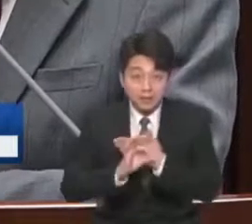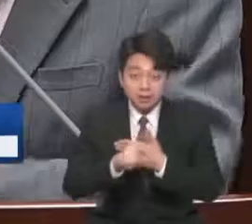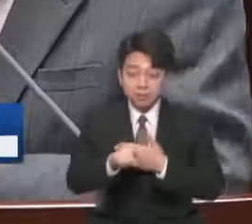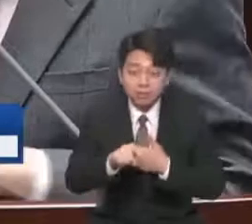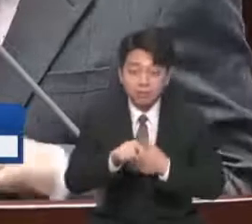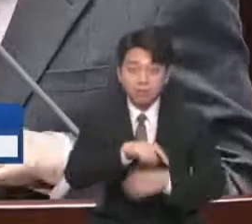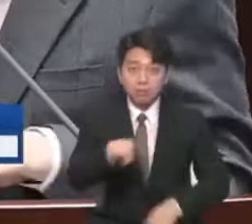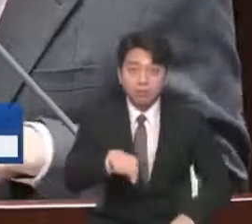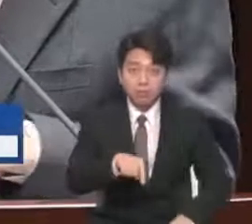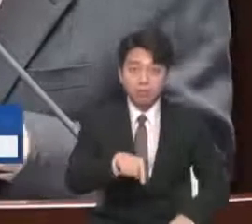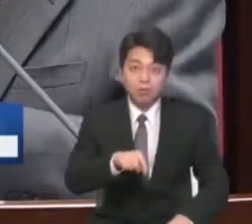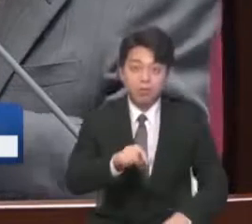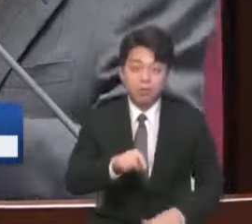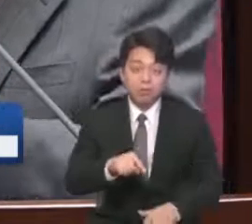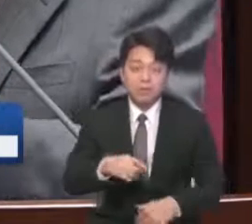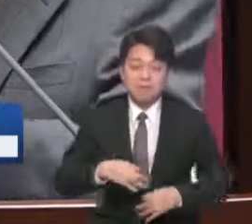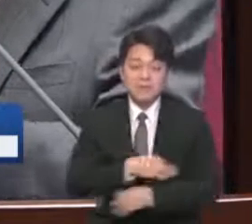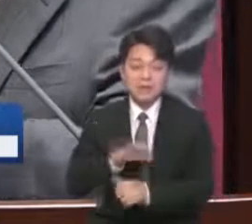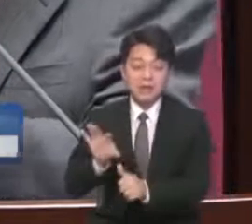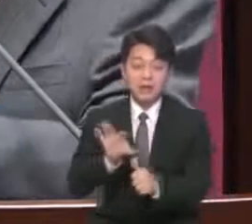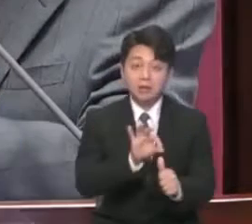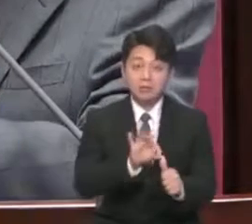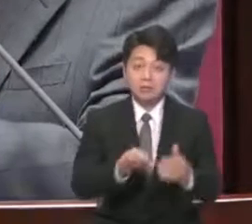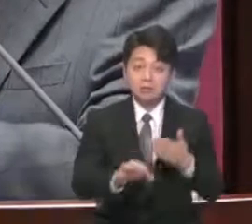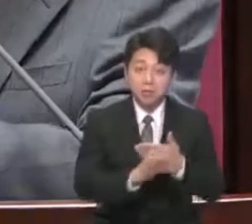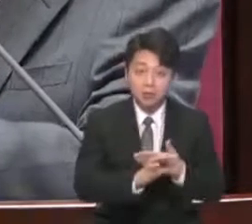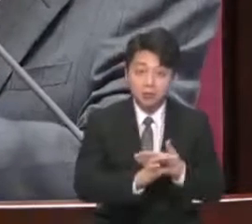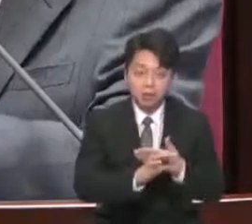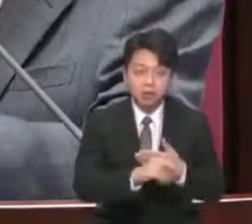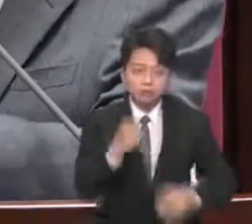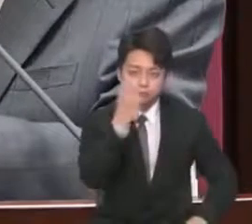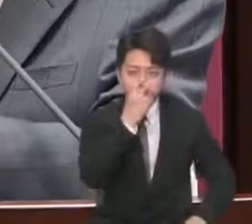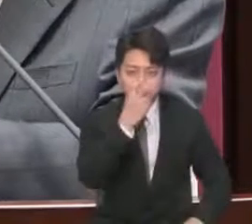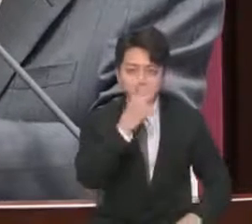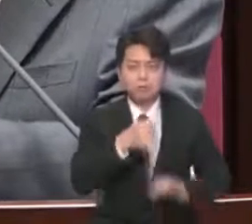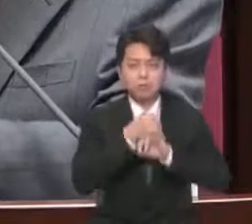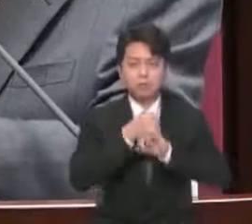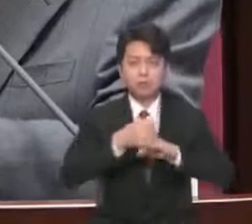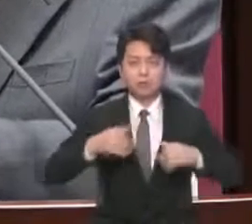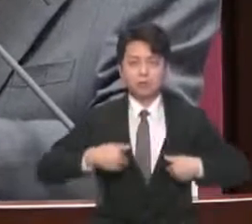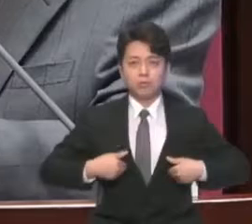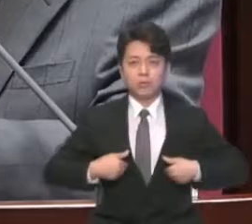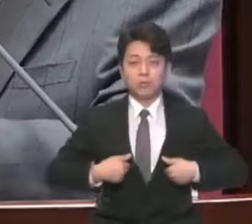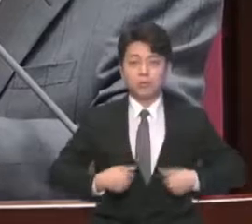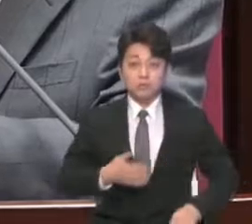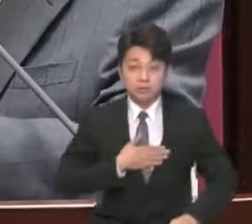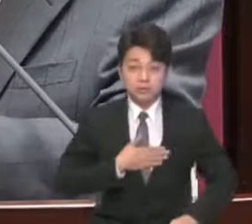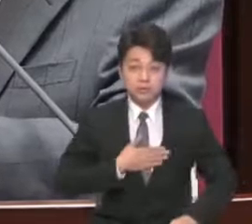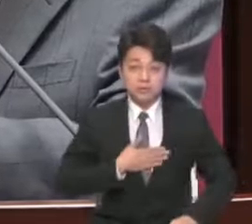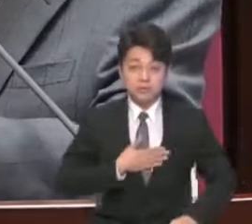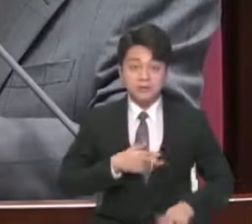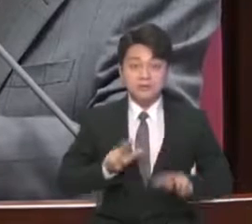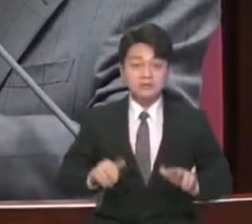잘못됐다. 이렇게 그러니까 지금까지는 불이익으로 확인된 건 없다 이 말씀이죠? 저는 뭐 그 부분에 대해서 확인한 바는 없습니다.